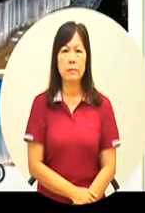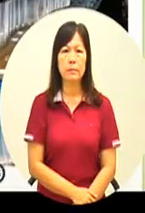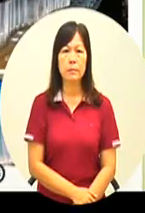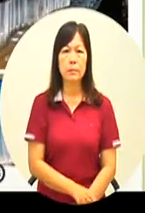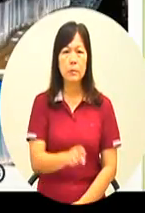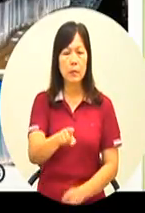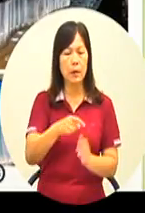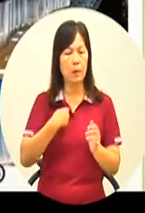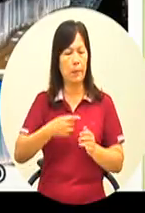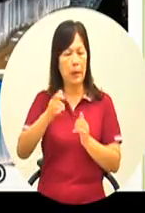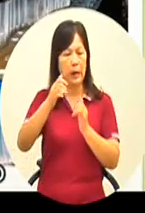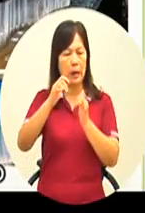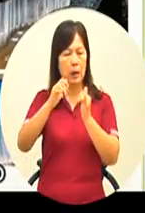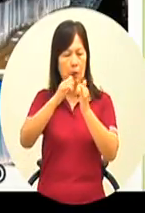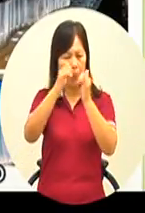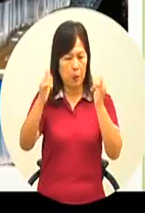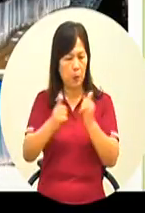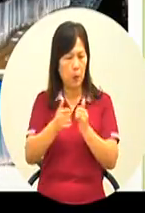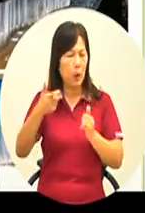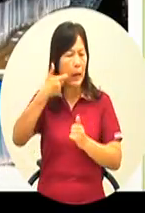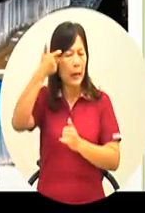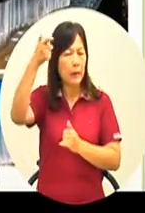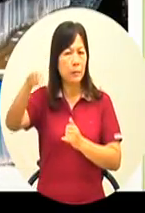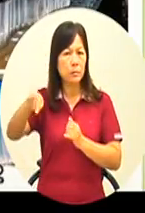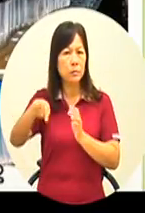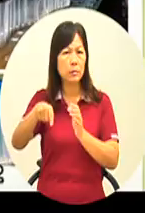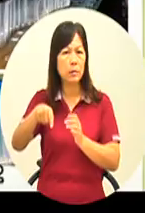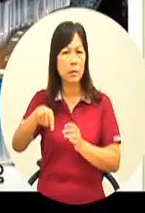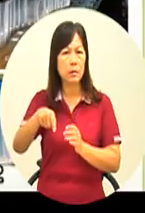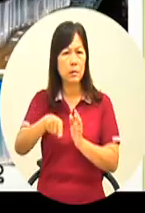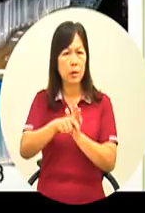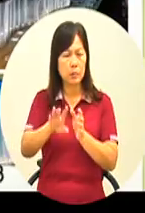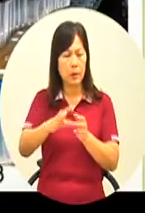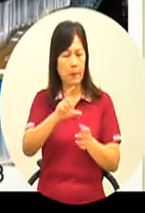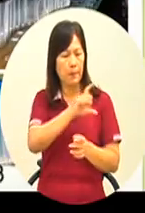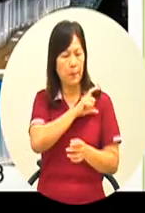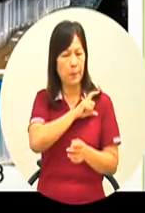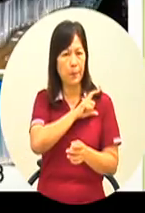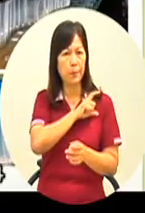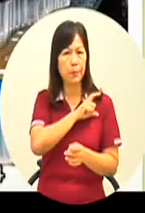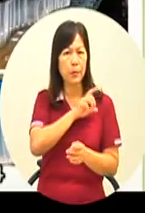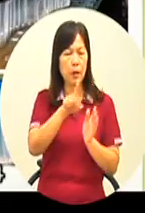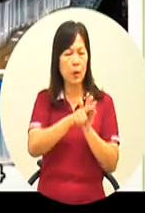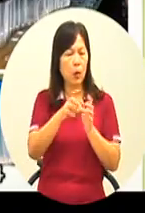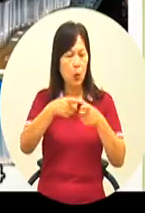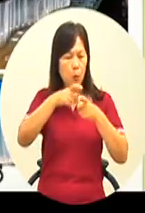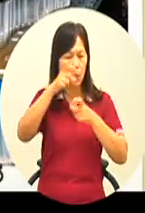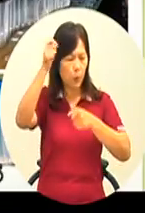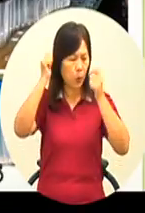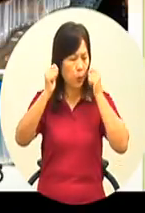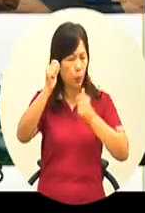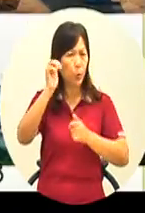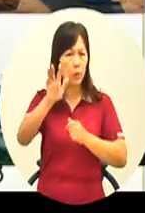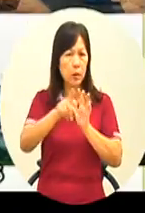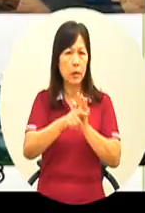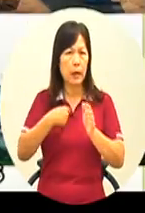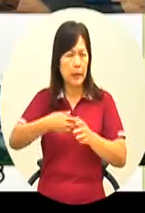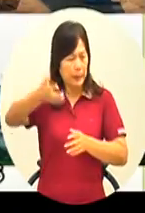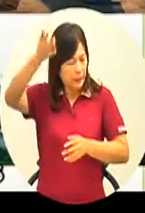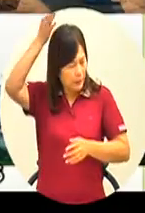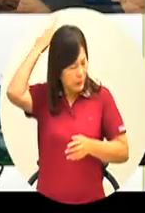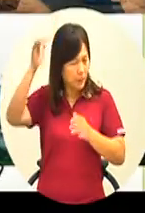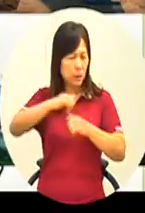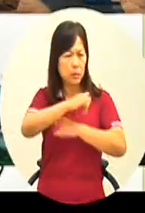祖先嘞，对不对哈？哎，当记着哈，这个名对不对哈？来回忆嘞哈。那以前也种种